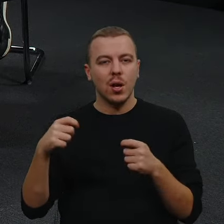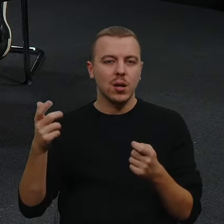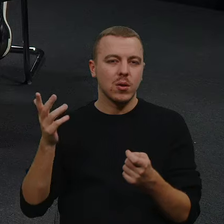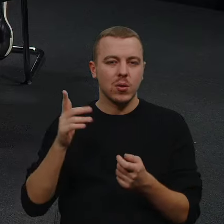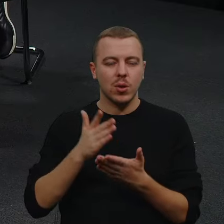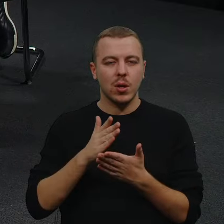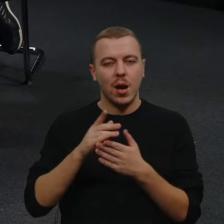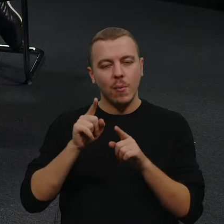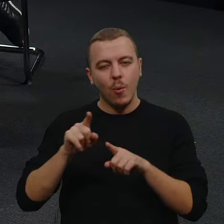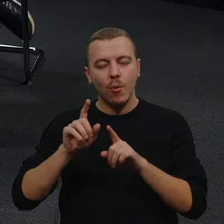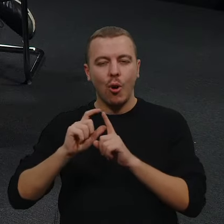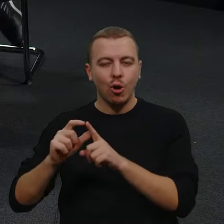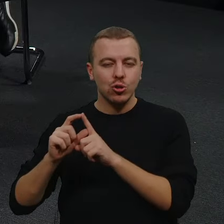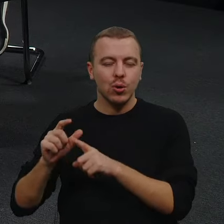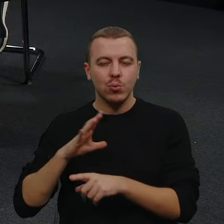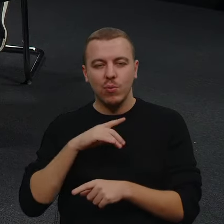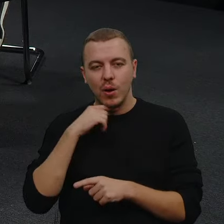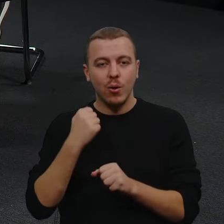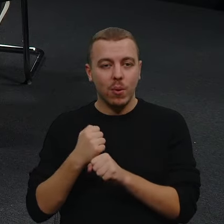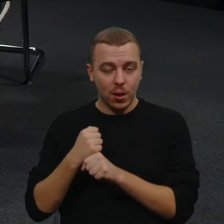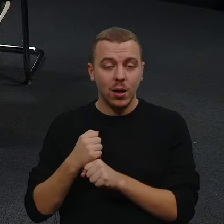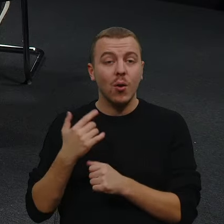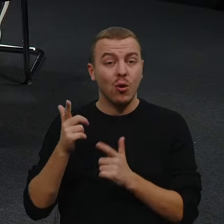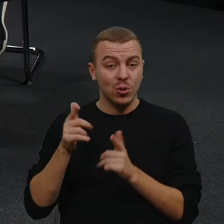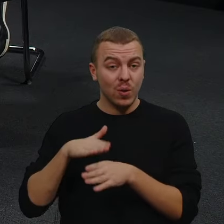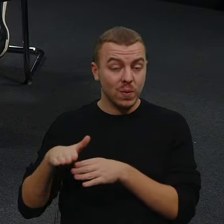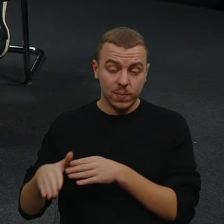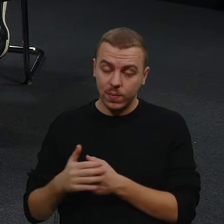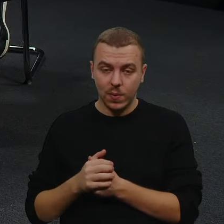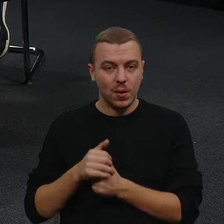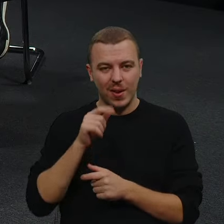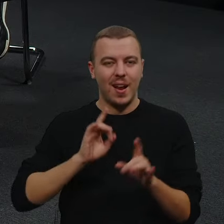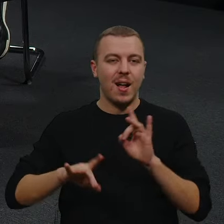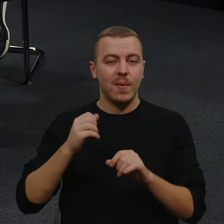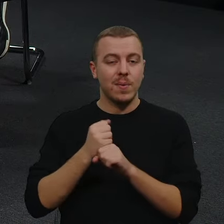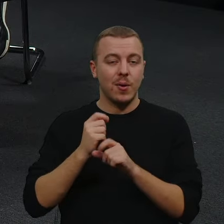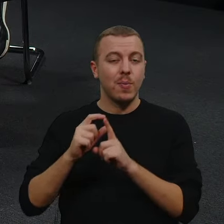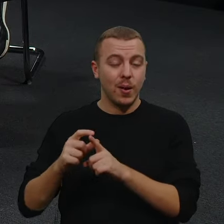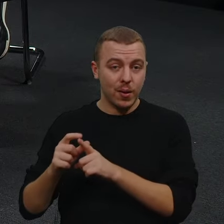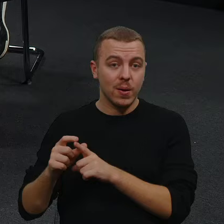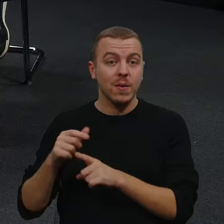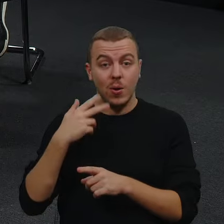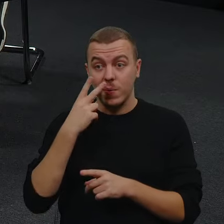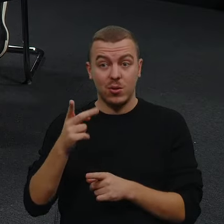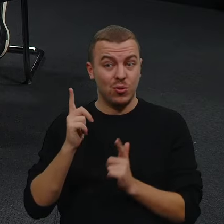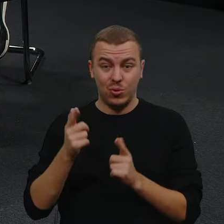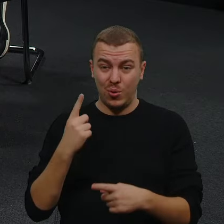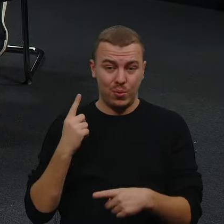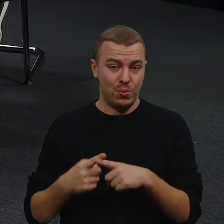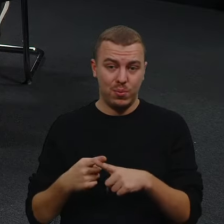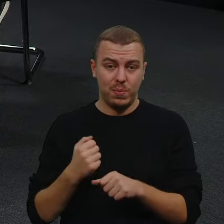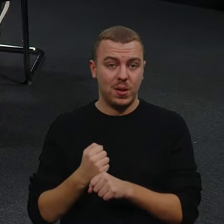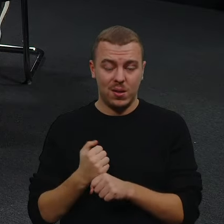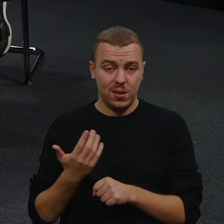ir populistinių pažadų rinkėjams, o tie populistiniai pažadai artimiausių metų pasimatys, kad jų neįmanoma gyventi